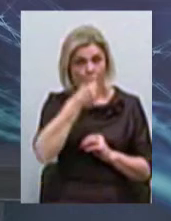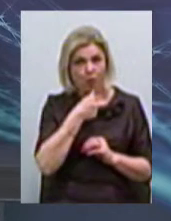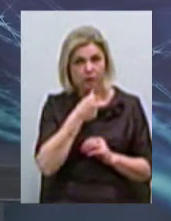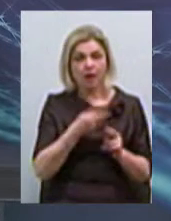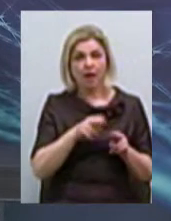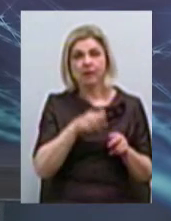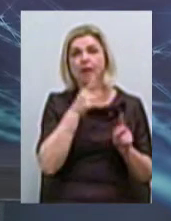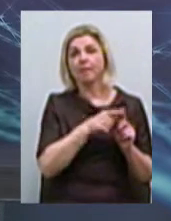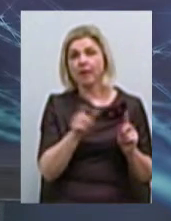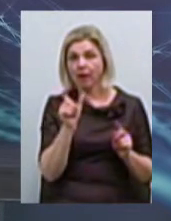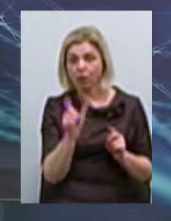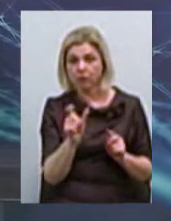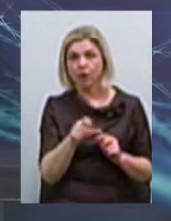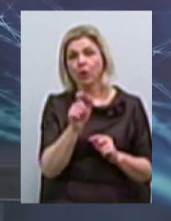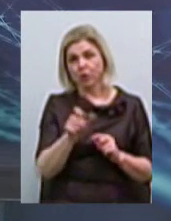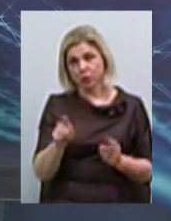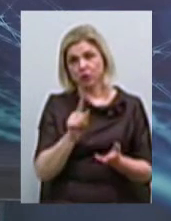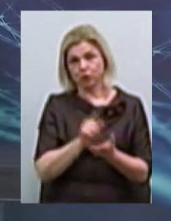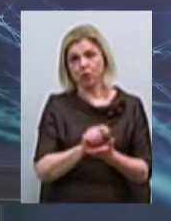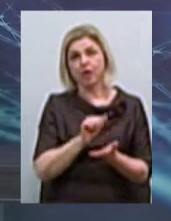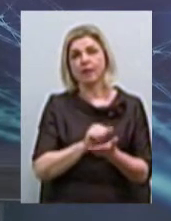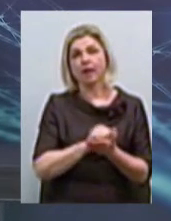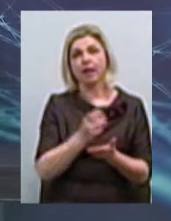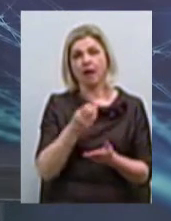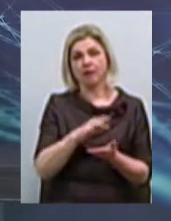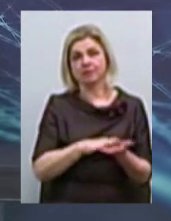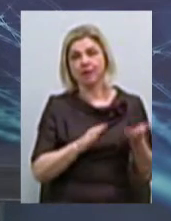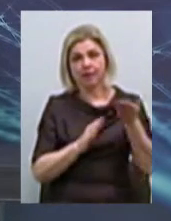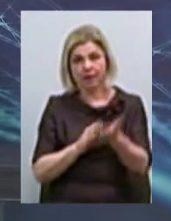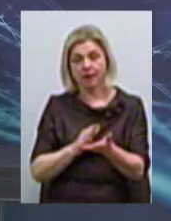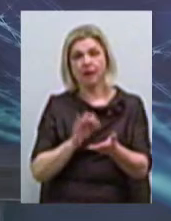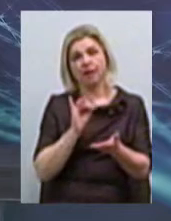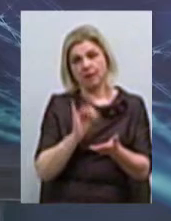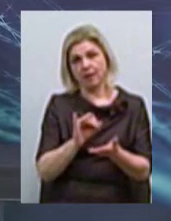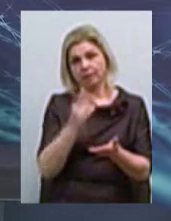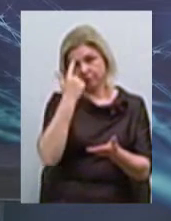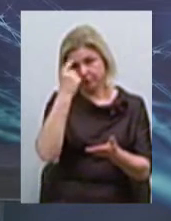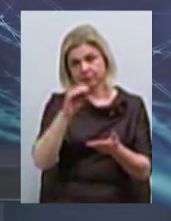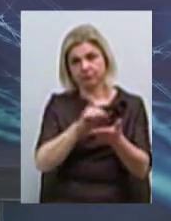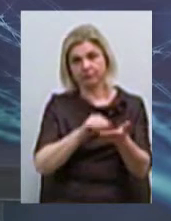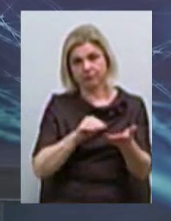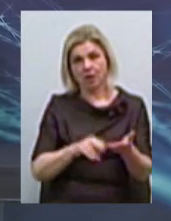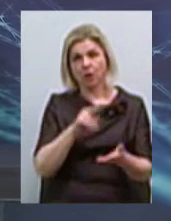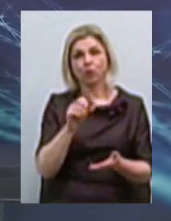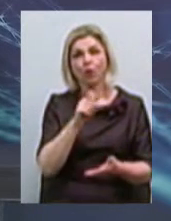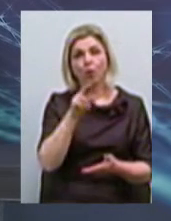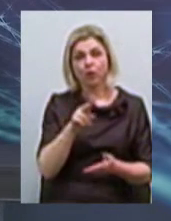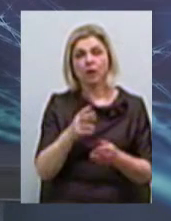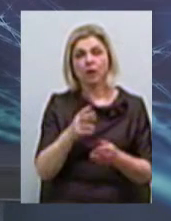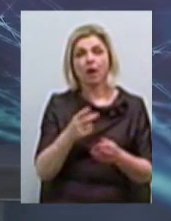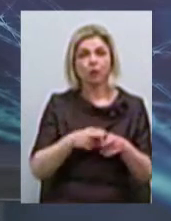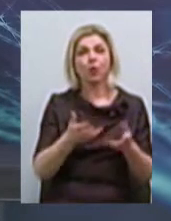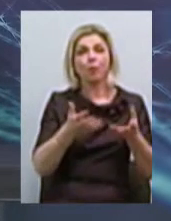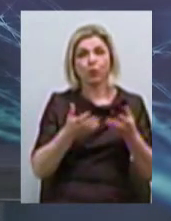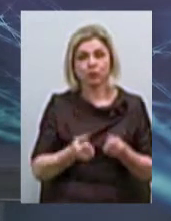фізичні особи повинні подати декларацію податкову та задекларувати доходи, які вони отримали